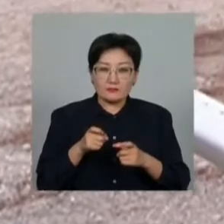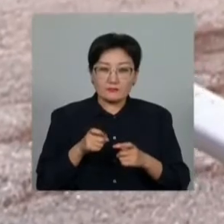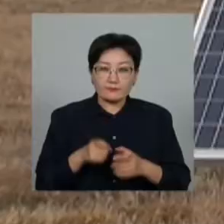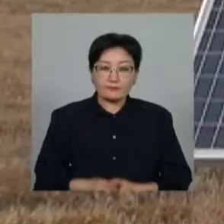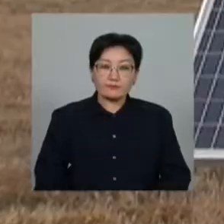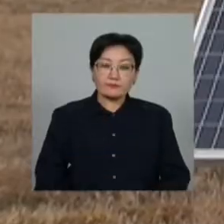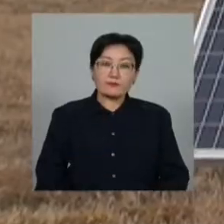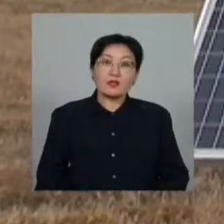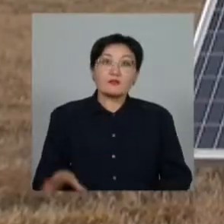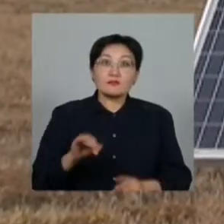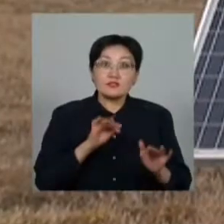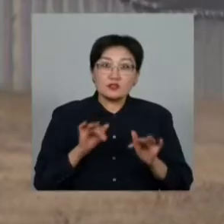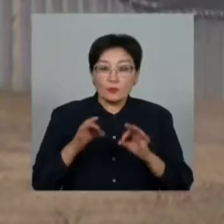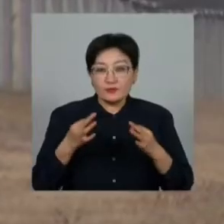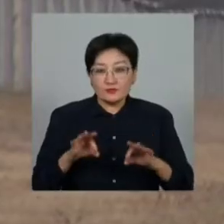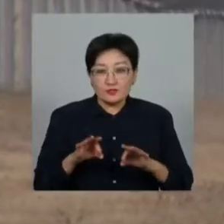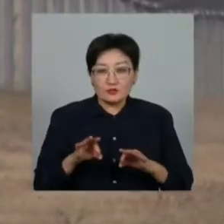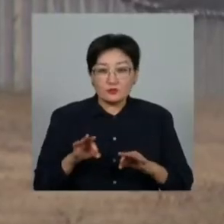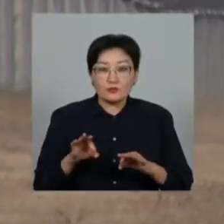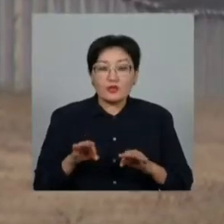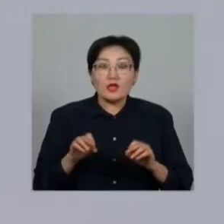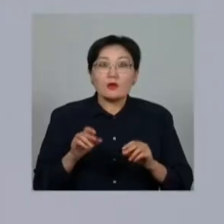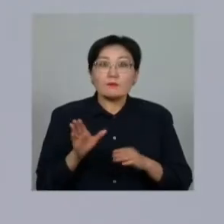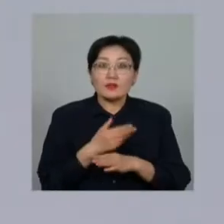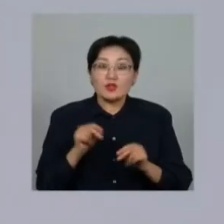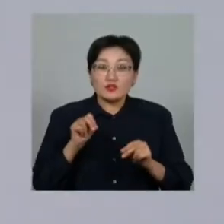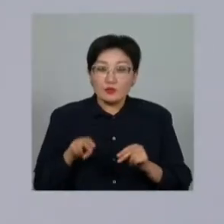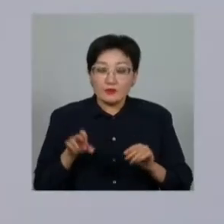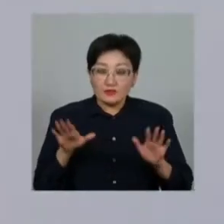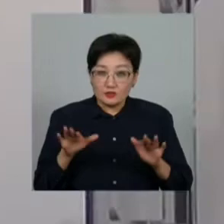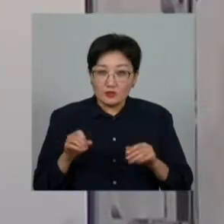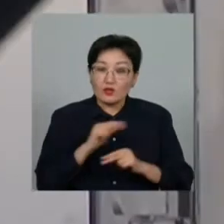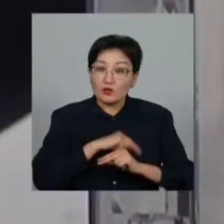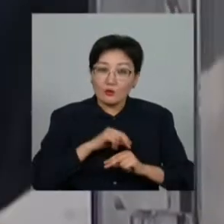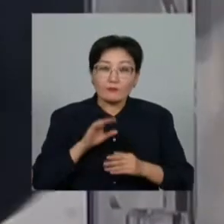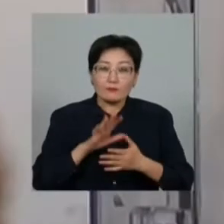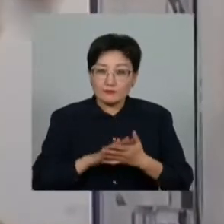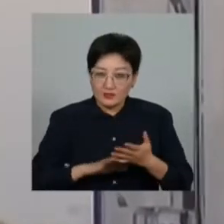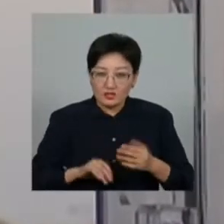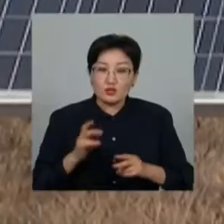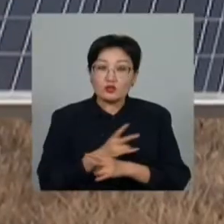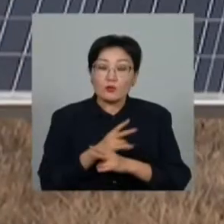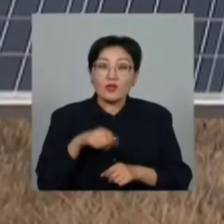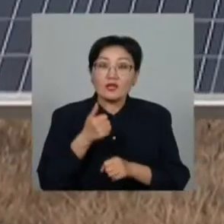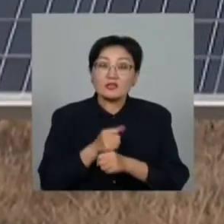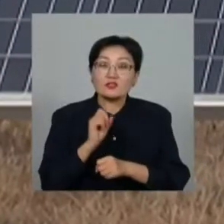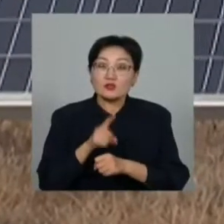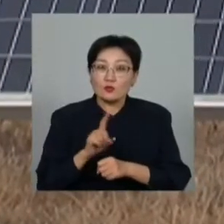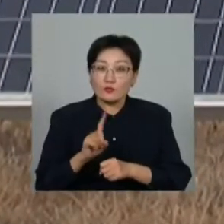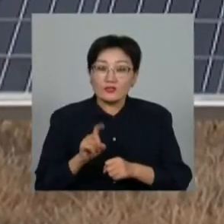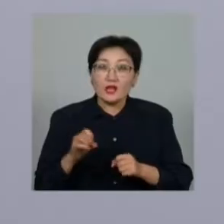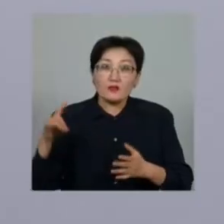все эти меры позволяют предотвратить чип с пернатыми работа не прекращается даже ночью главная задача чтобы